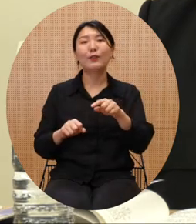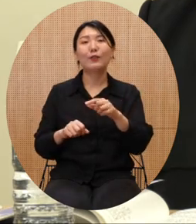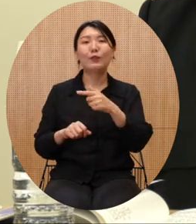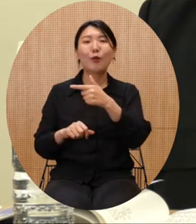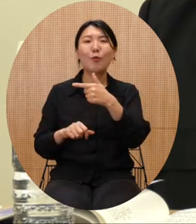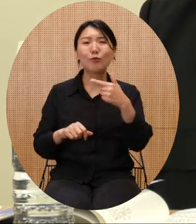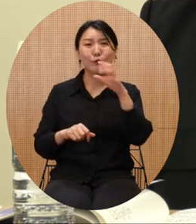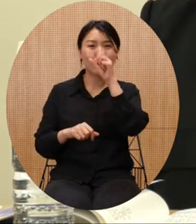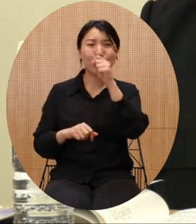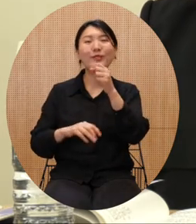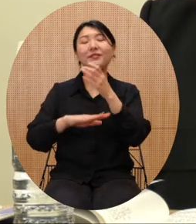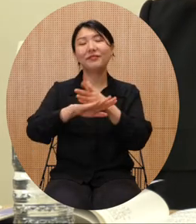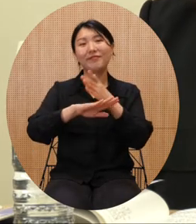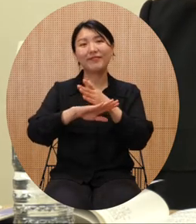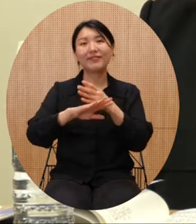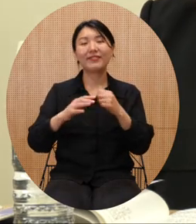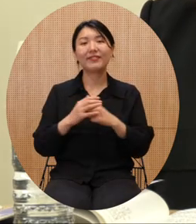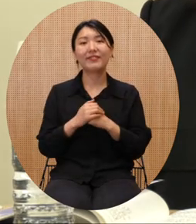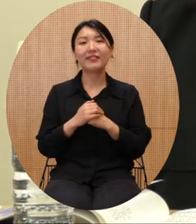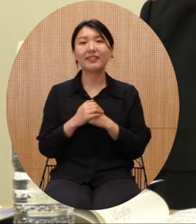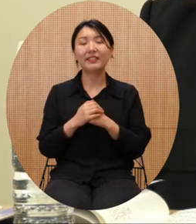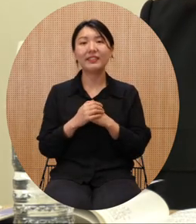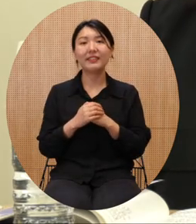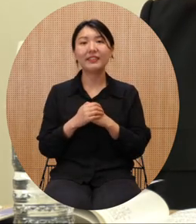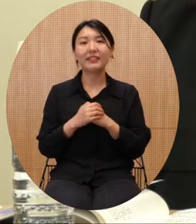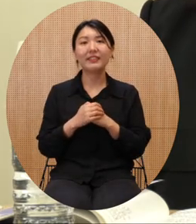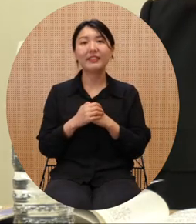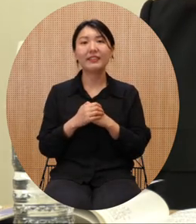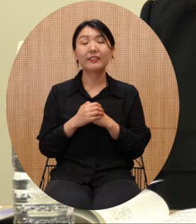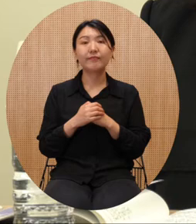감사하다고 생각을 하고 있어요.